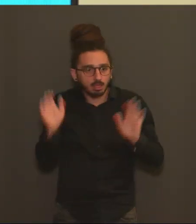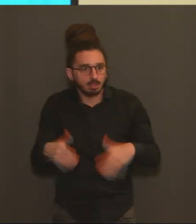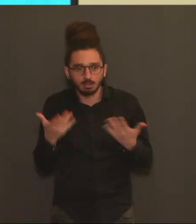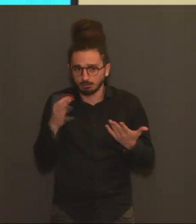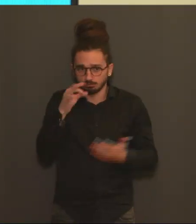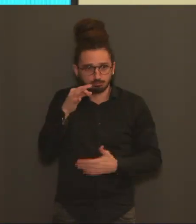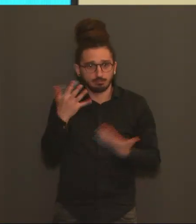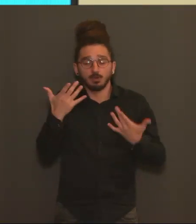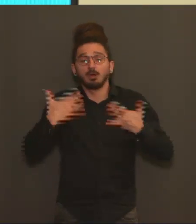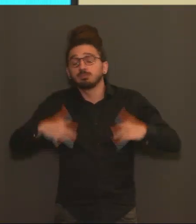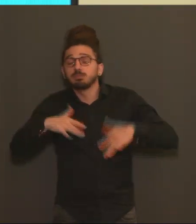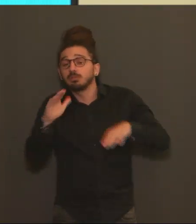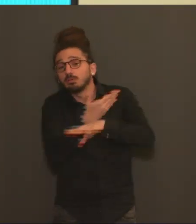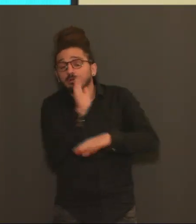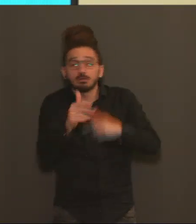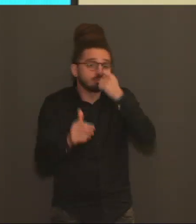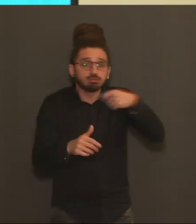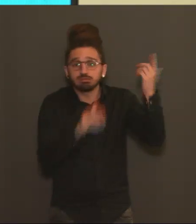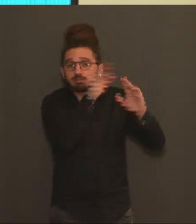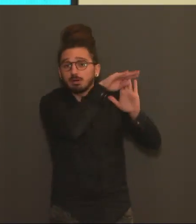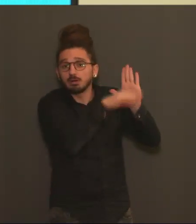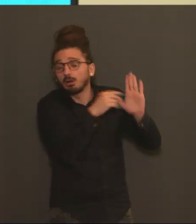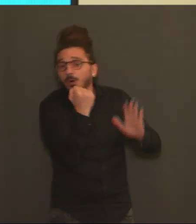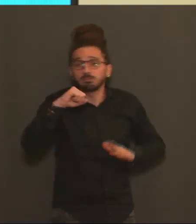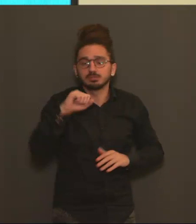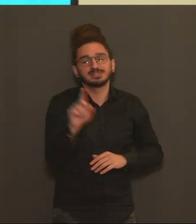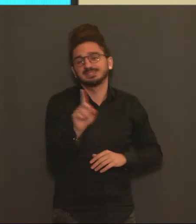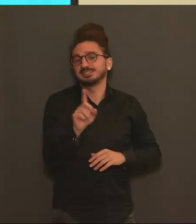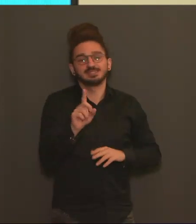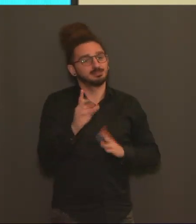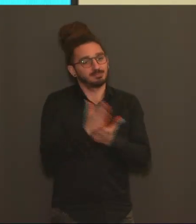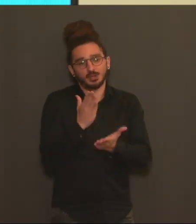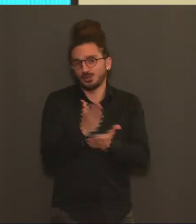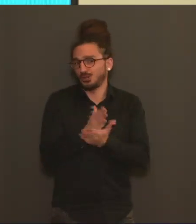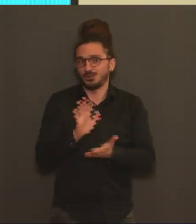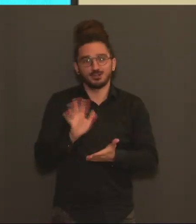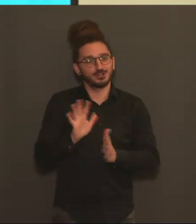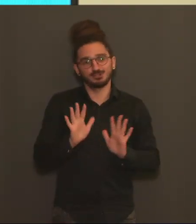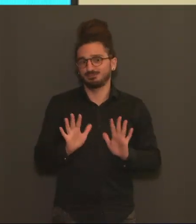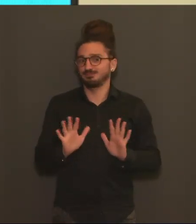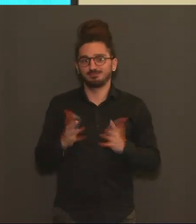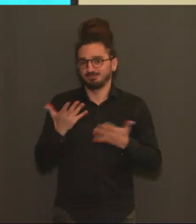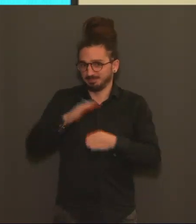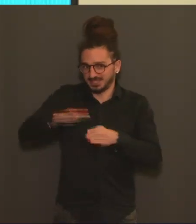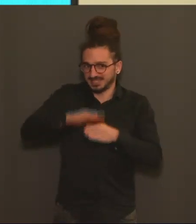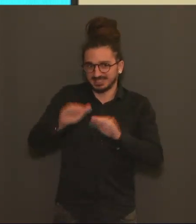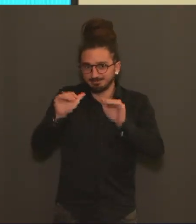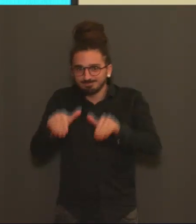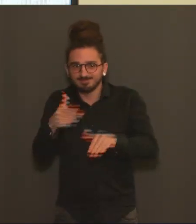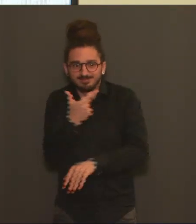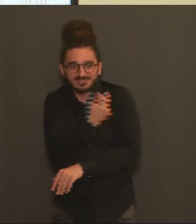bras parce que nous n'avons pas encore dans notre dos assez de protection dans les populations à risque pour nous permettre ce genre de